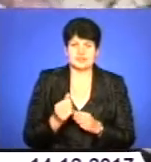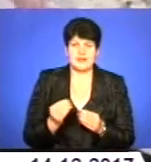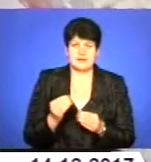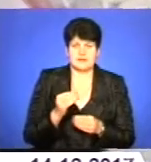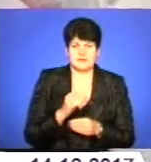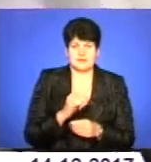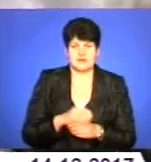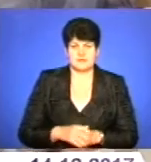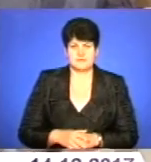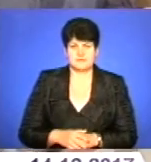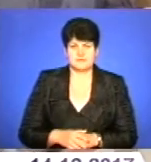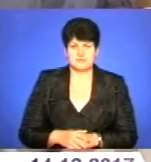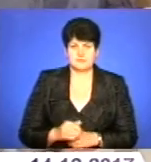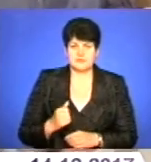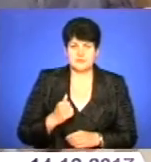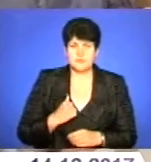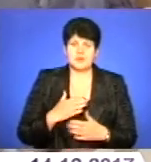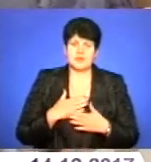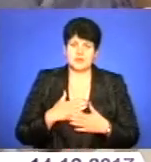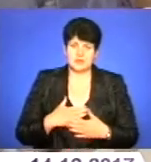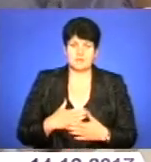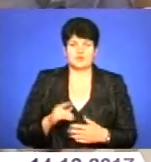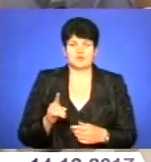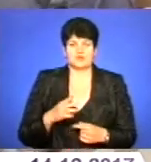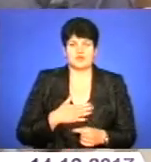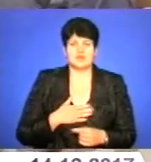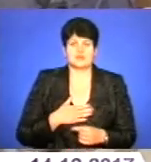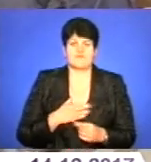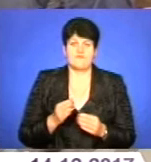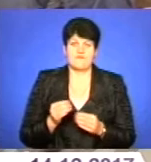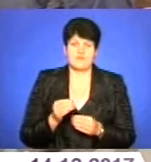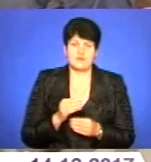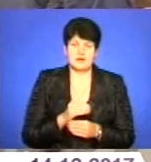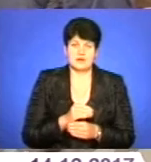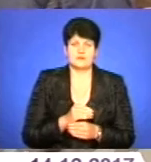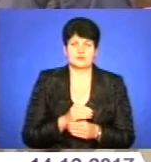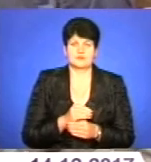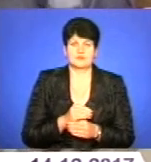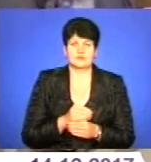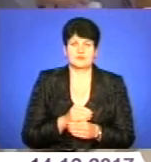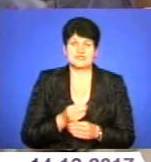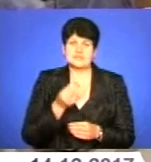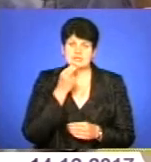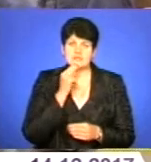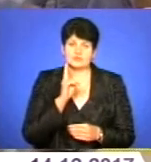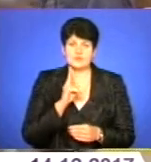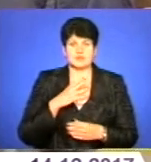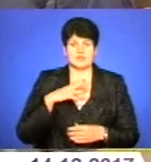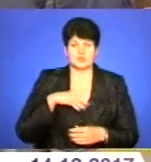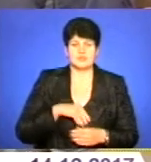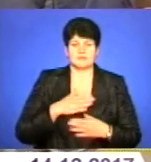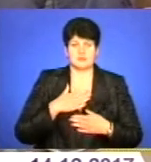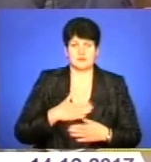військових. Приємно то, що хоч наш той вареник з'їсть хтось і то вже на душі приємний. Хто чи може, одні